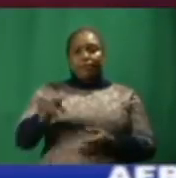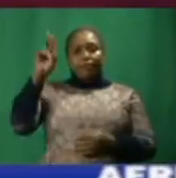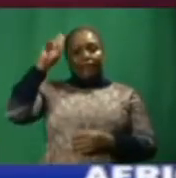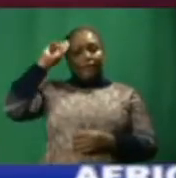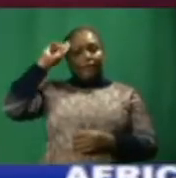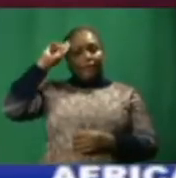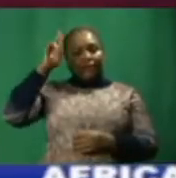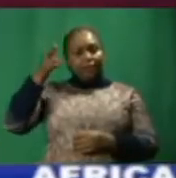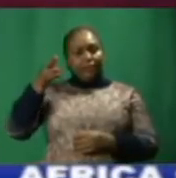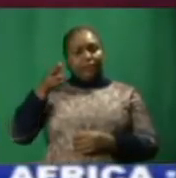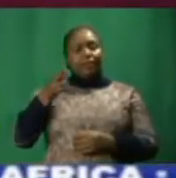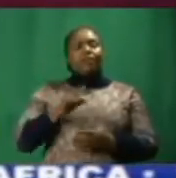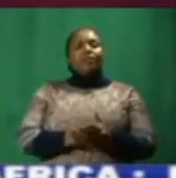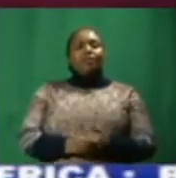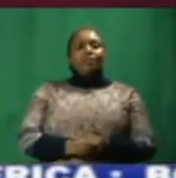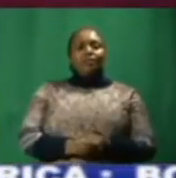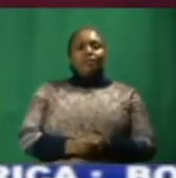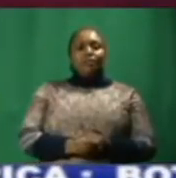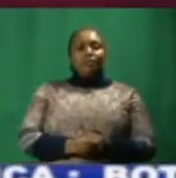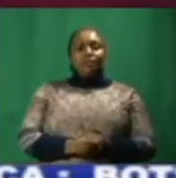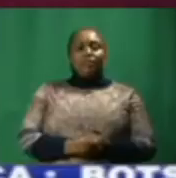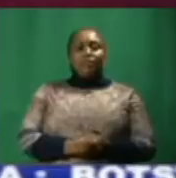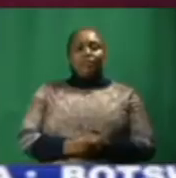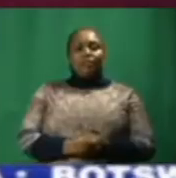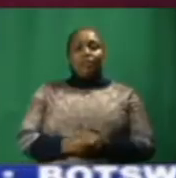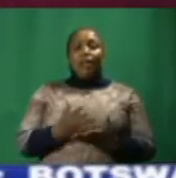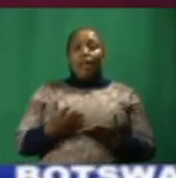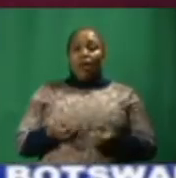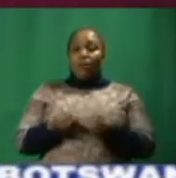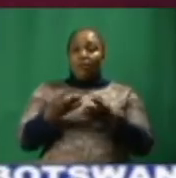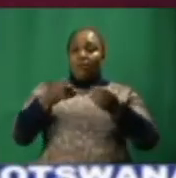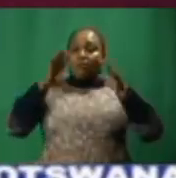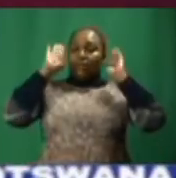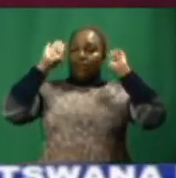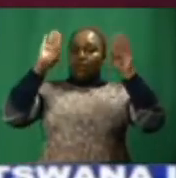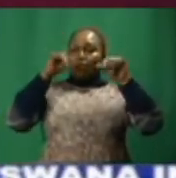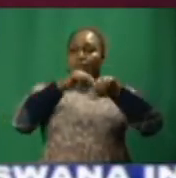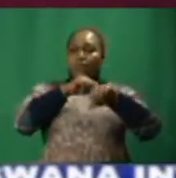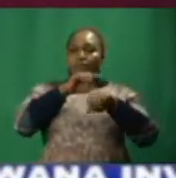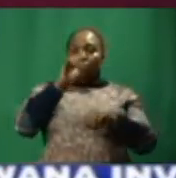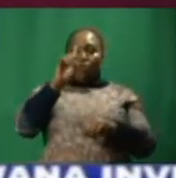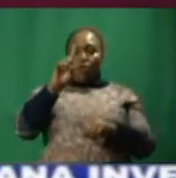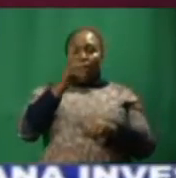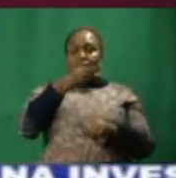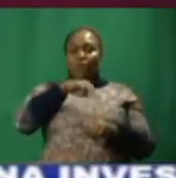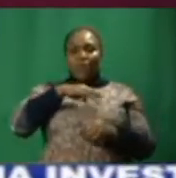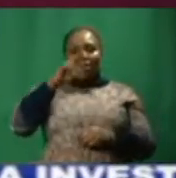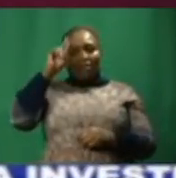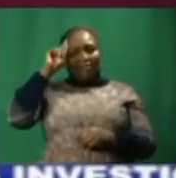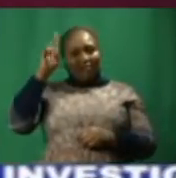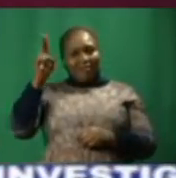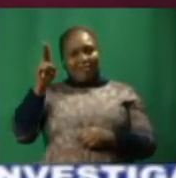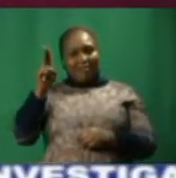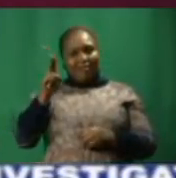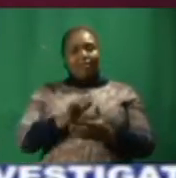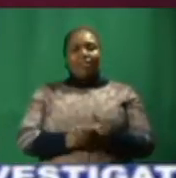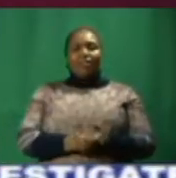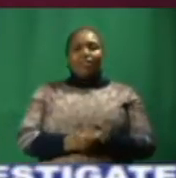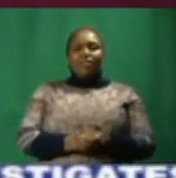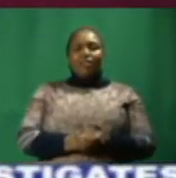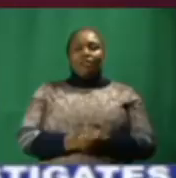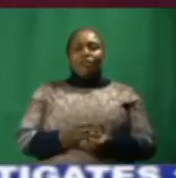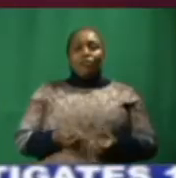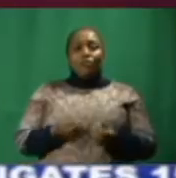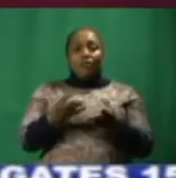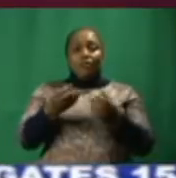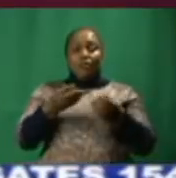Siyavusela maswati lamahle, siyavusela benkosi lenhle, sinilethele tindzaba tensimbi yekuqala emini. Siyakhulekela emakhaya kusini siboleke tindlebe